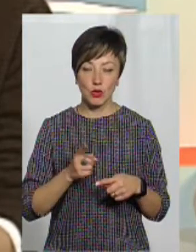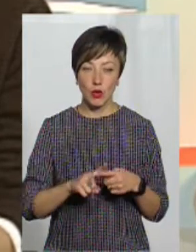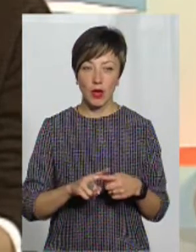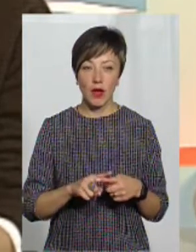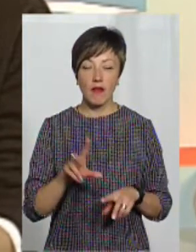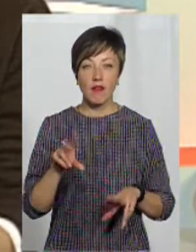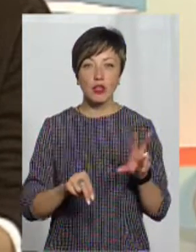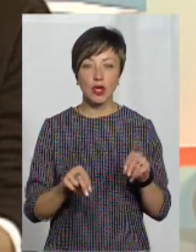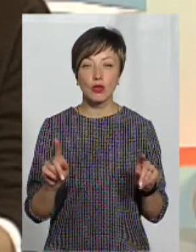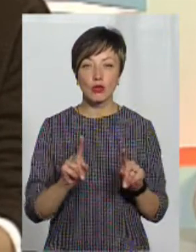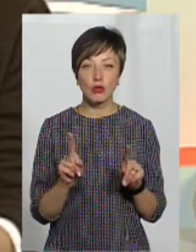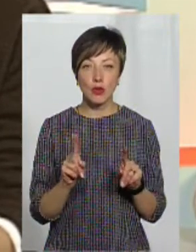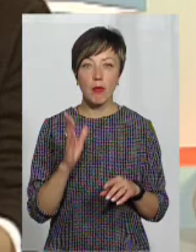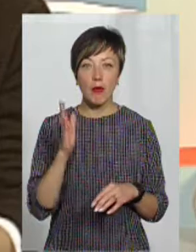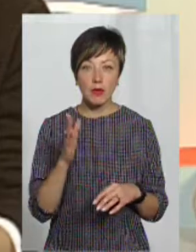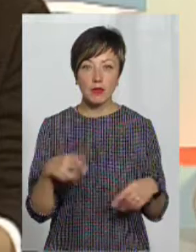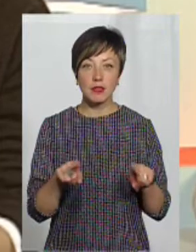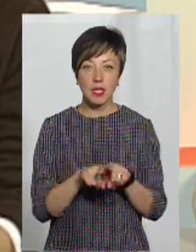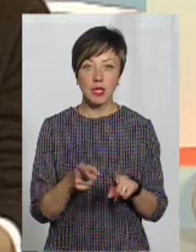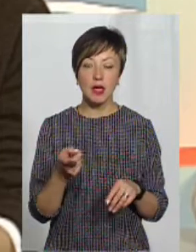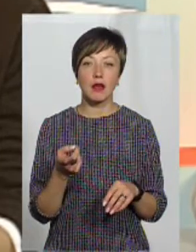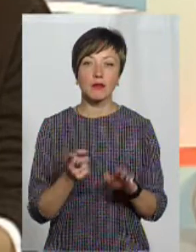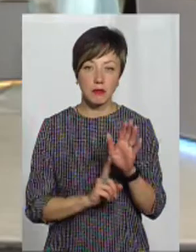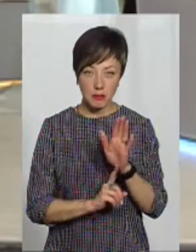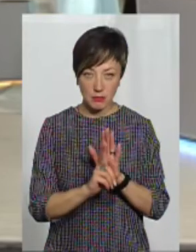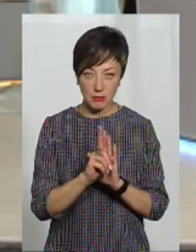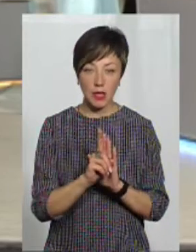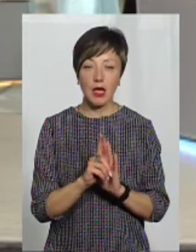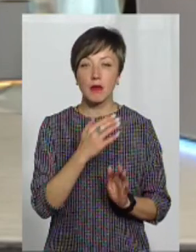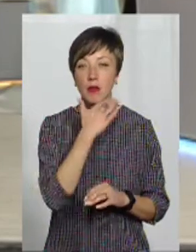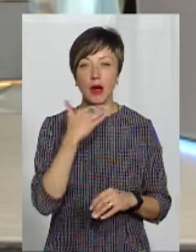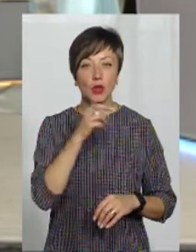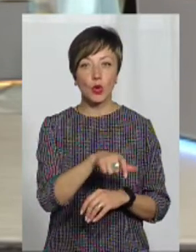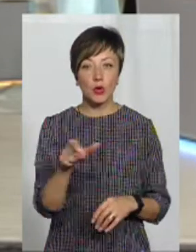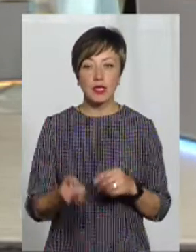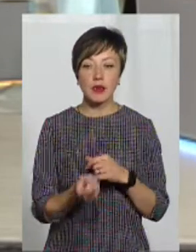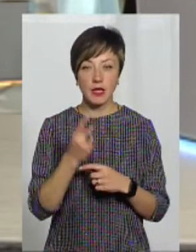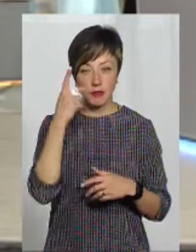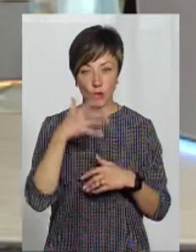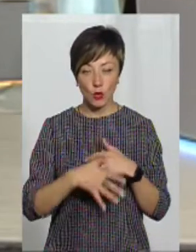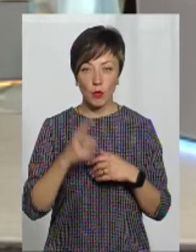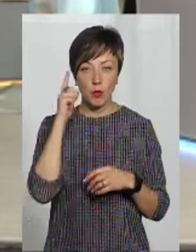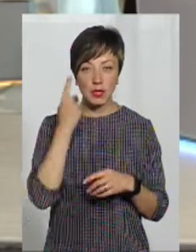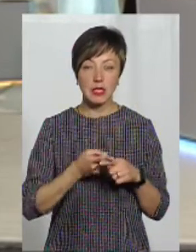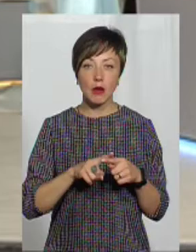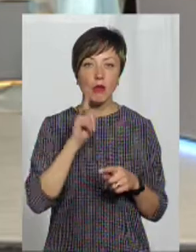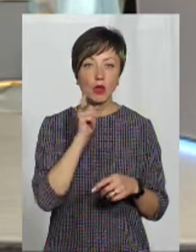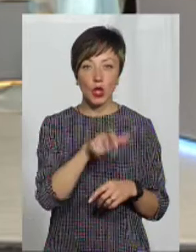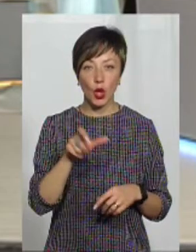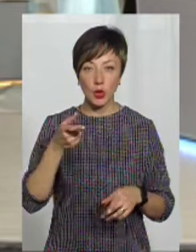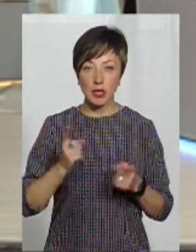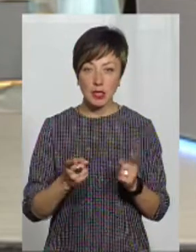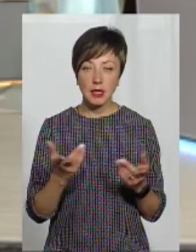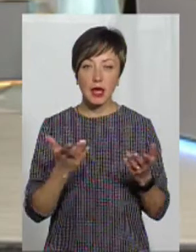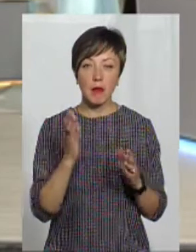це. І я вважаю, що ну, майбутнє все-таки приходить. І багато людей з'являються, які свідомо мислять, і це молоді люди, дійсно,